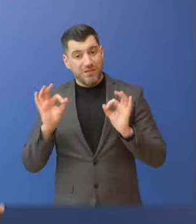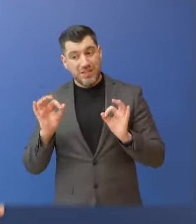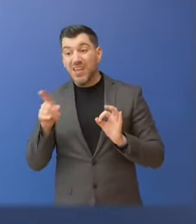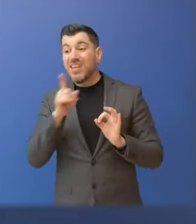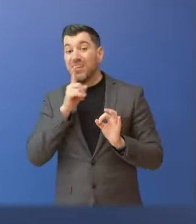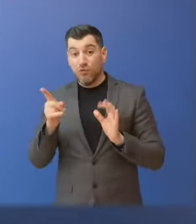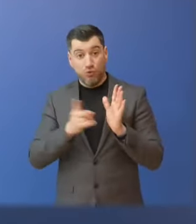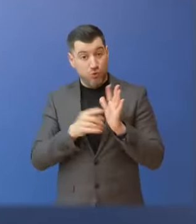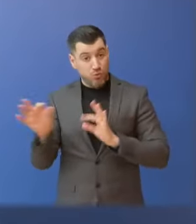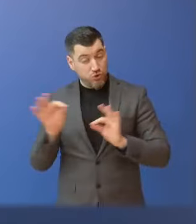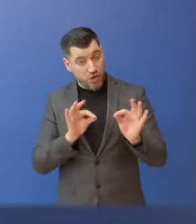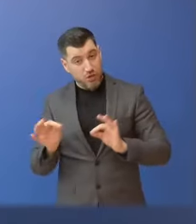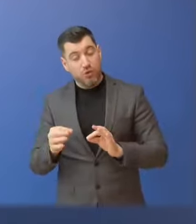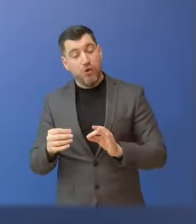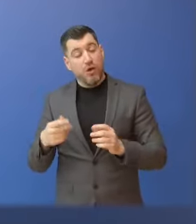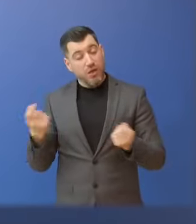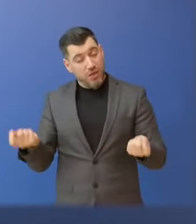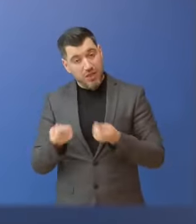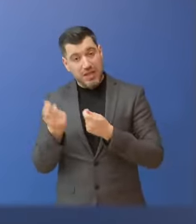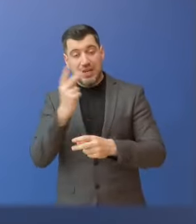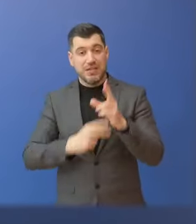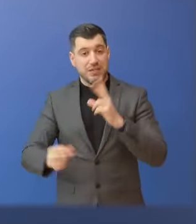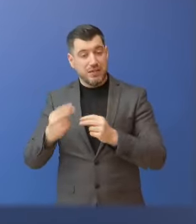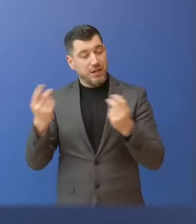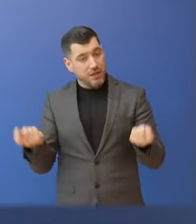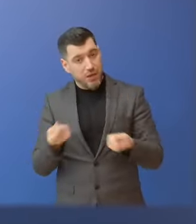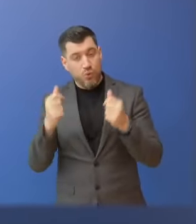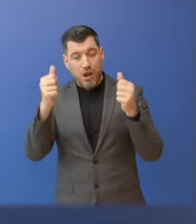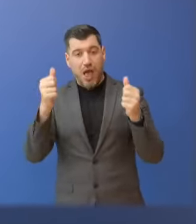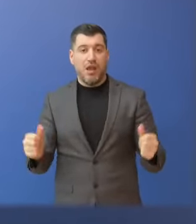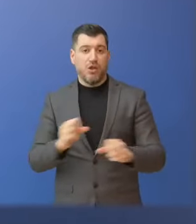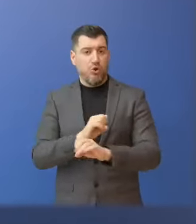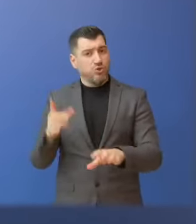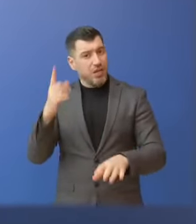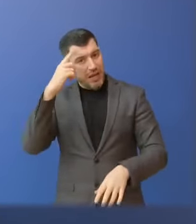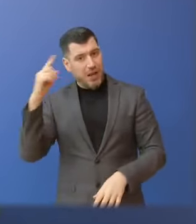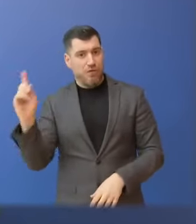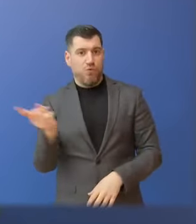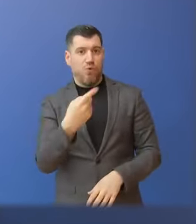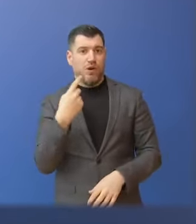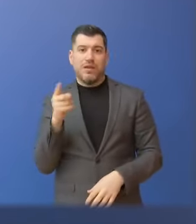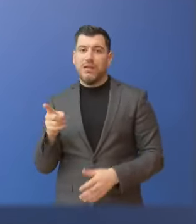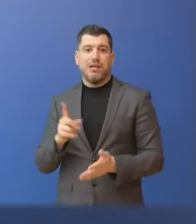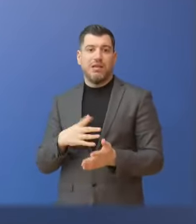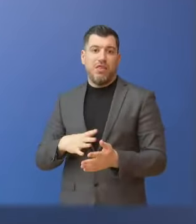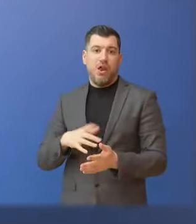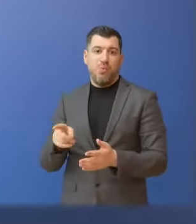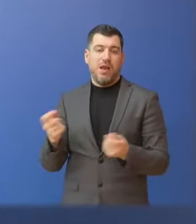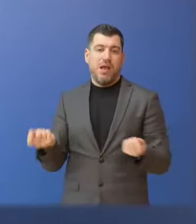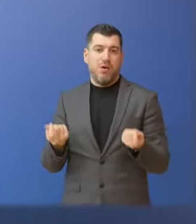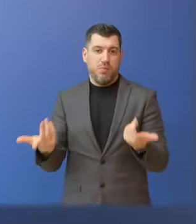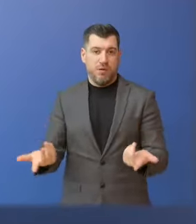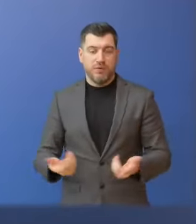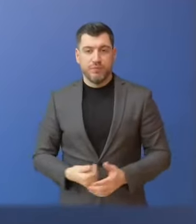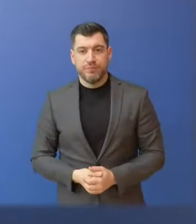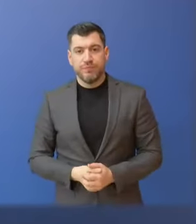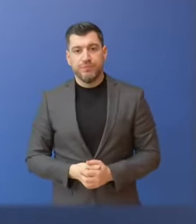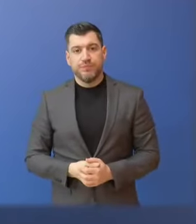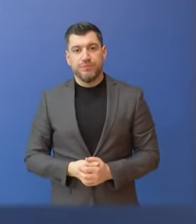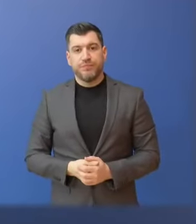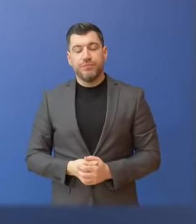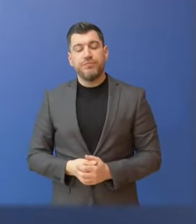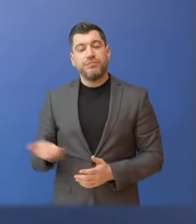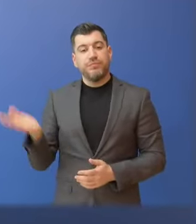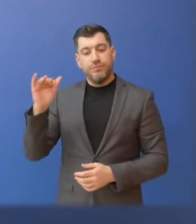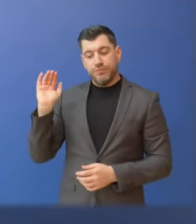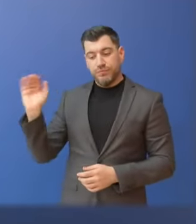ακριβώς και τις λεπτομέρειες αυτό που θέλει να κάνει το υπουργείο υγείας και ένα ερώτημα με συγχωρείτε ε στην έκθεση πεπραγμένων της